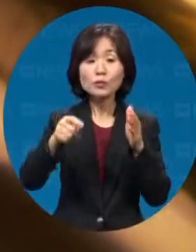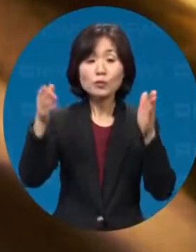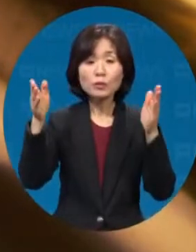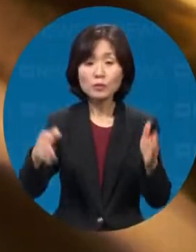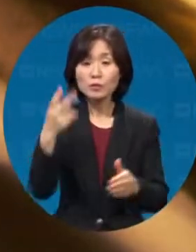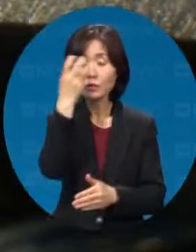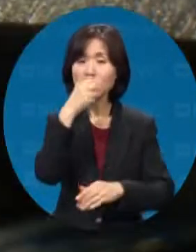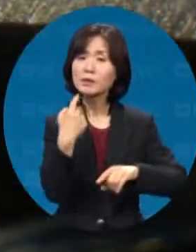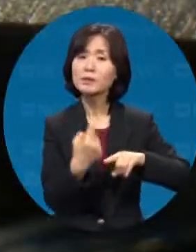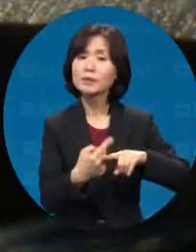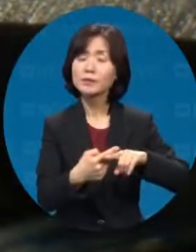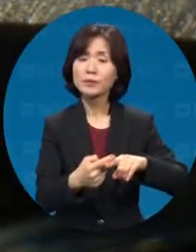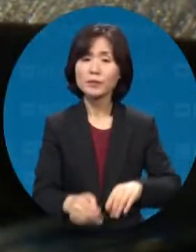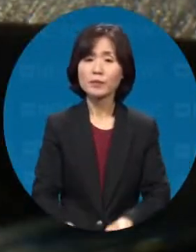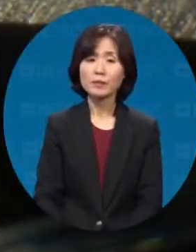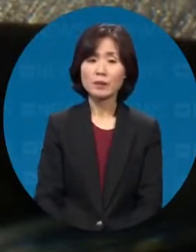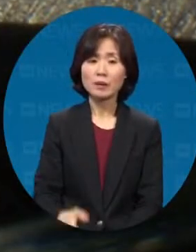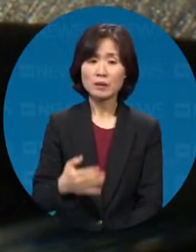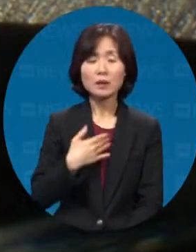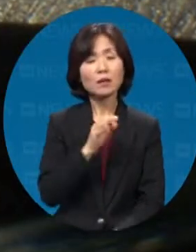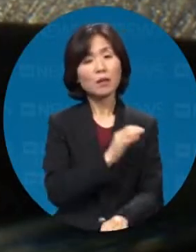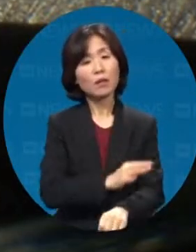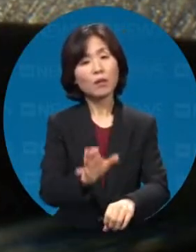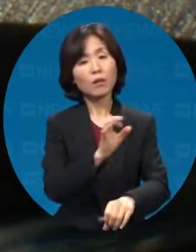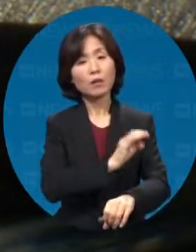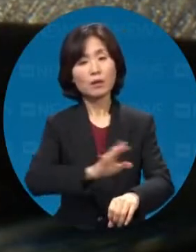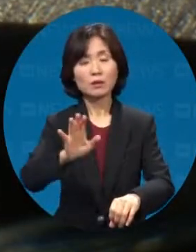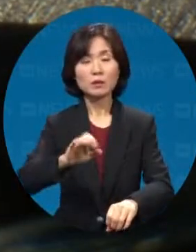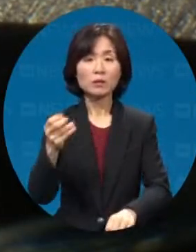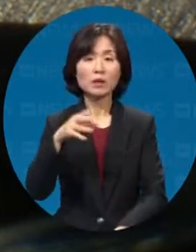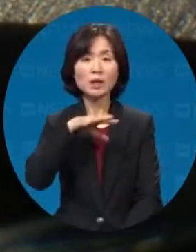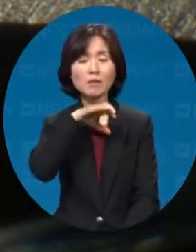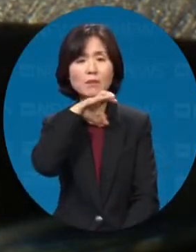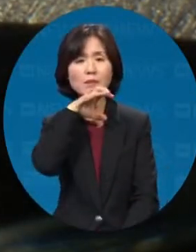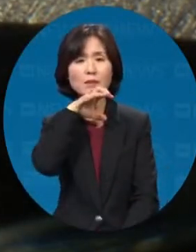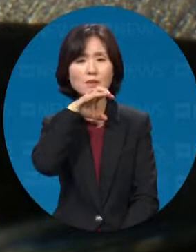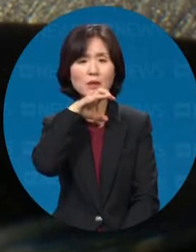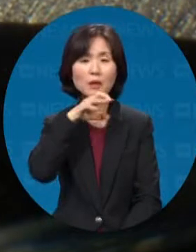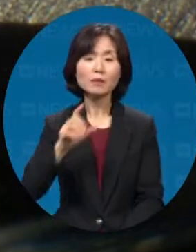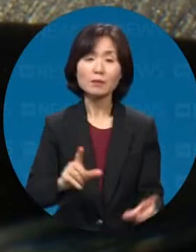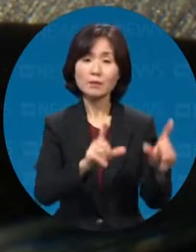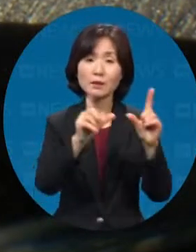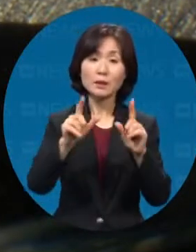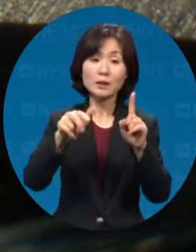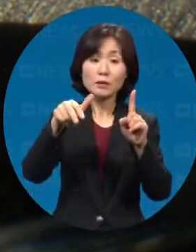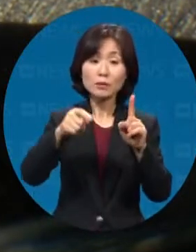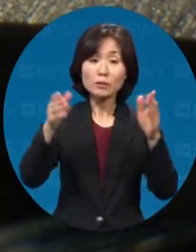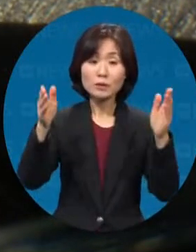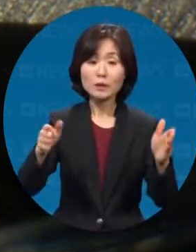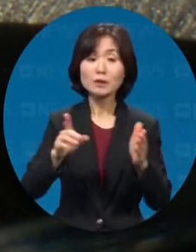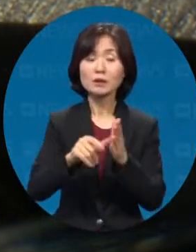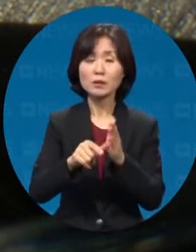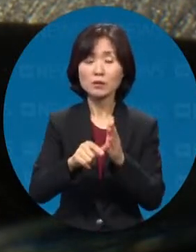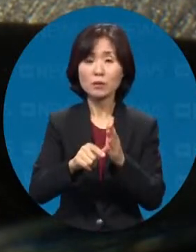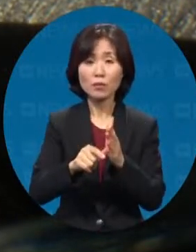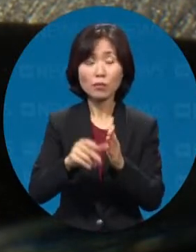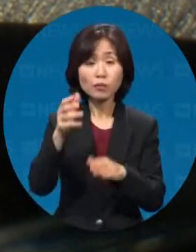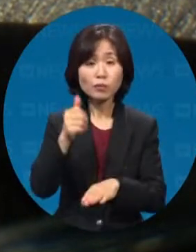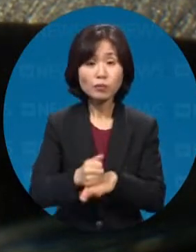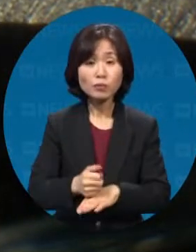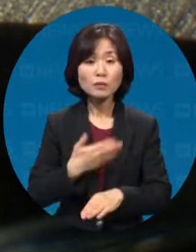것이다. 내가 대충대충 또는 불만족스럽게 보낸 한 주의 시간이 실은 내